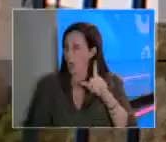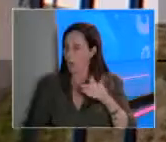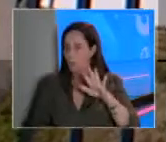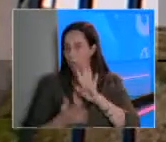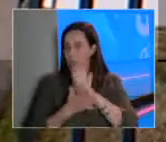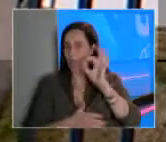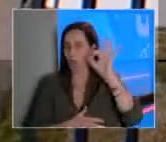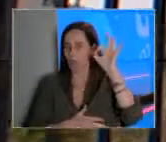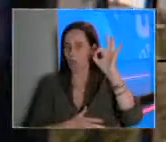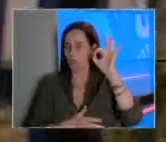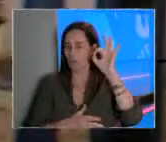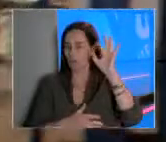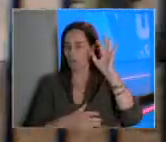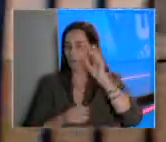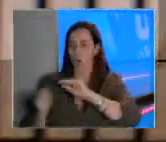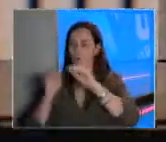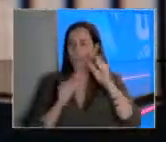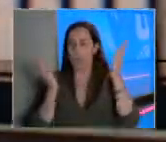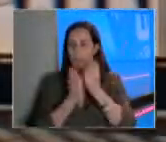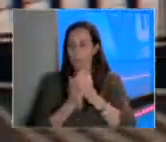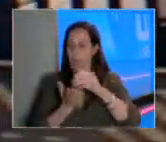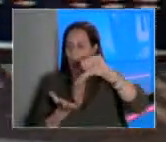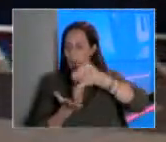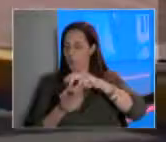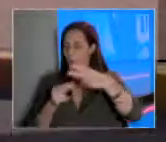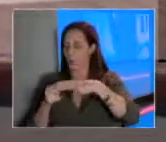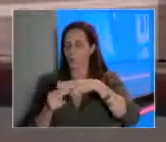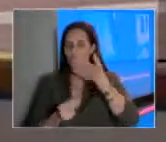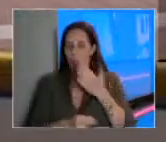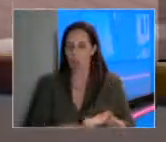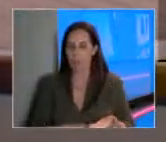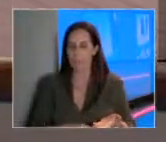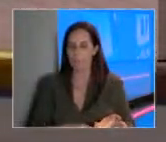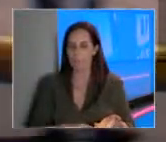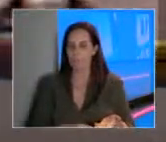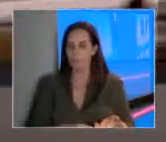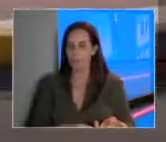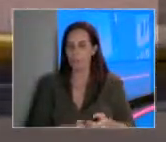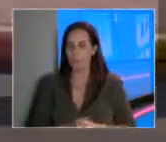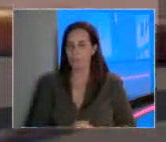15% עוברים אליהם מהנגב, הבירה היא על יד ירושלים,